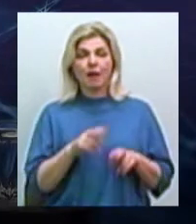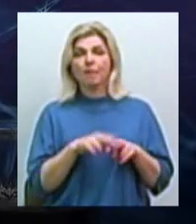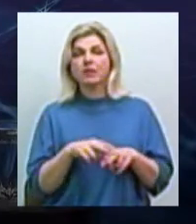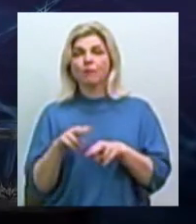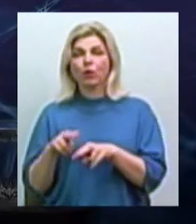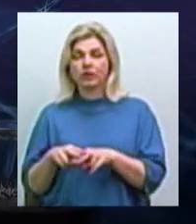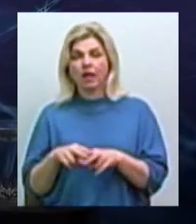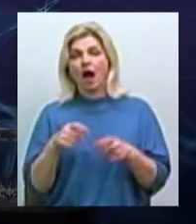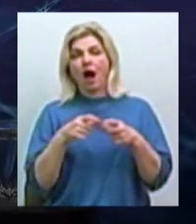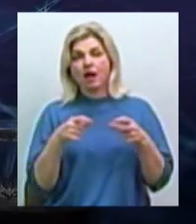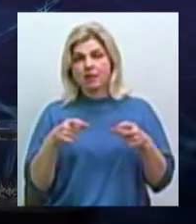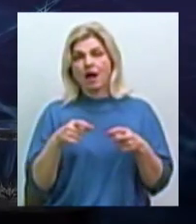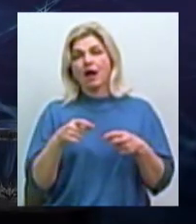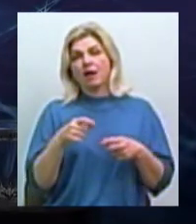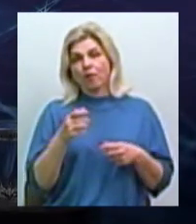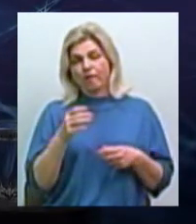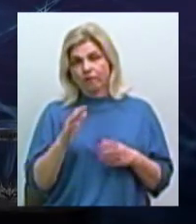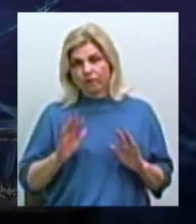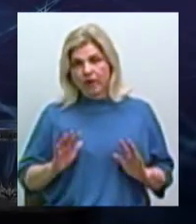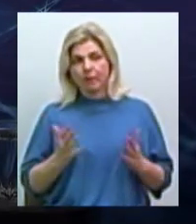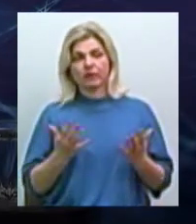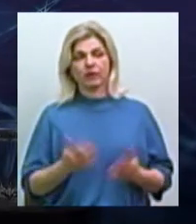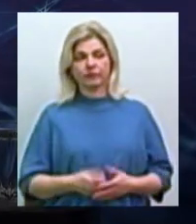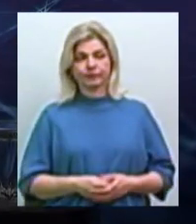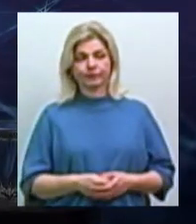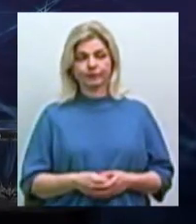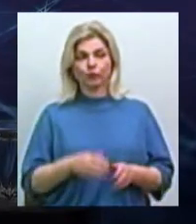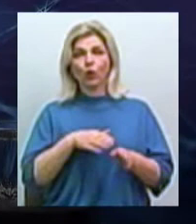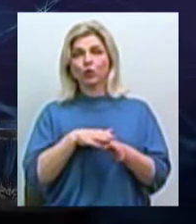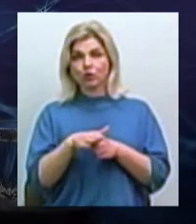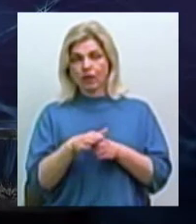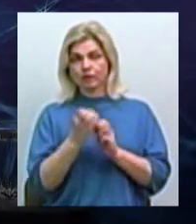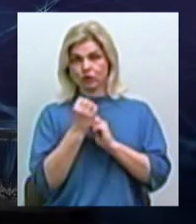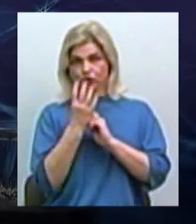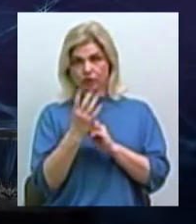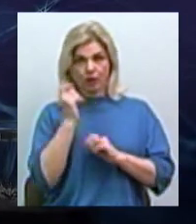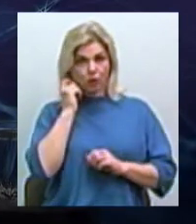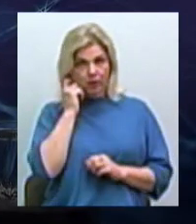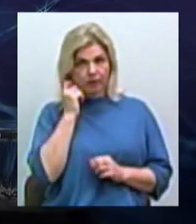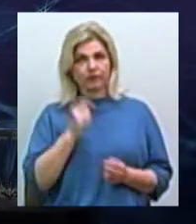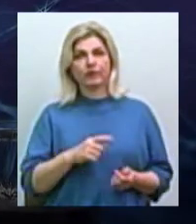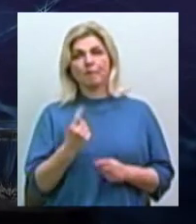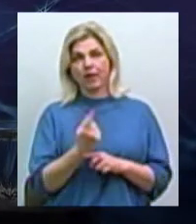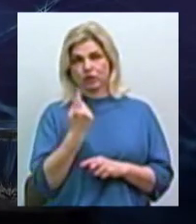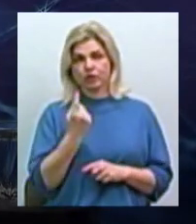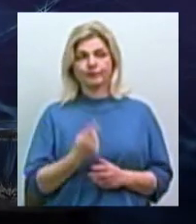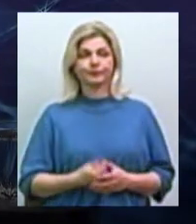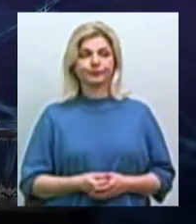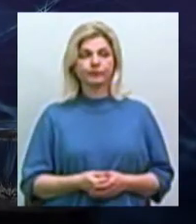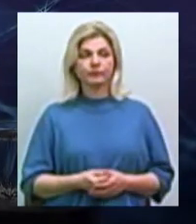паспорти, ID-картки у випадках досягнення 14 років вперше,